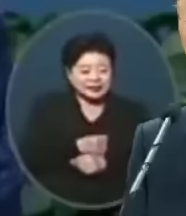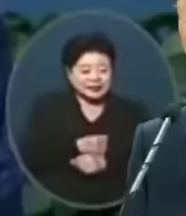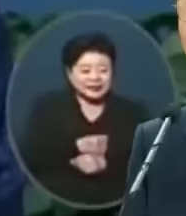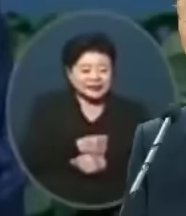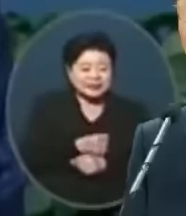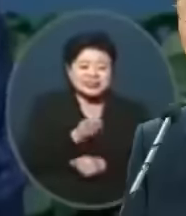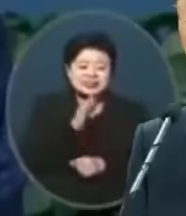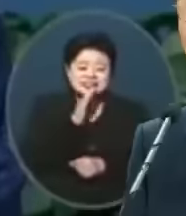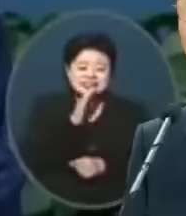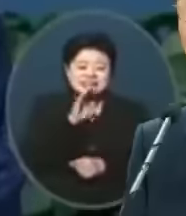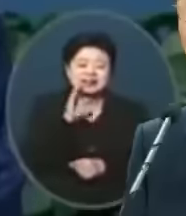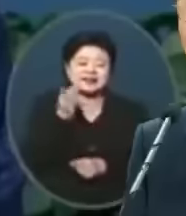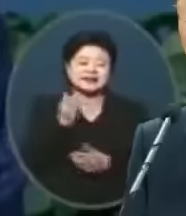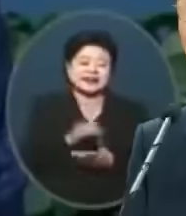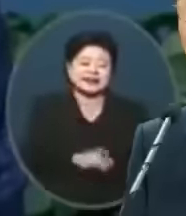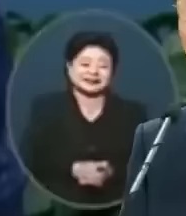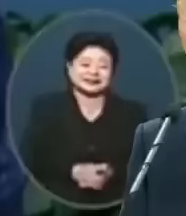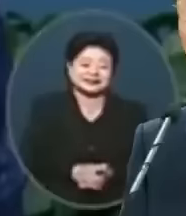진짜가 되는 것입니다.